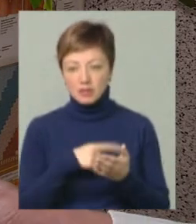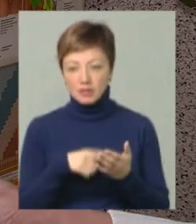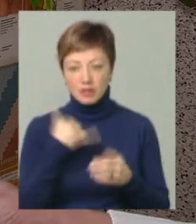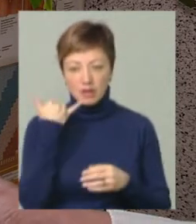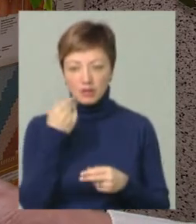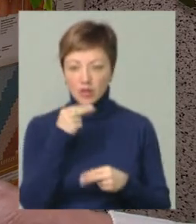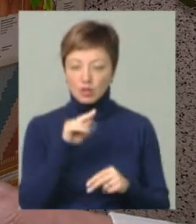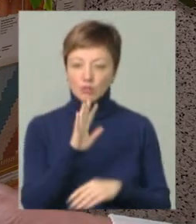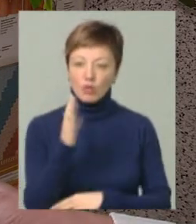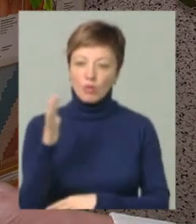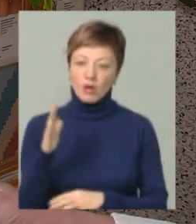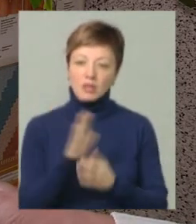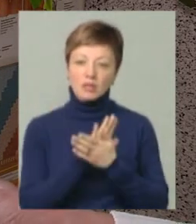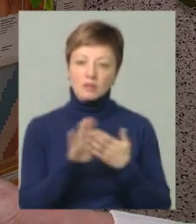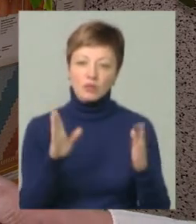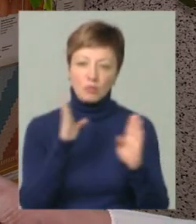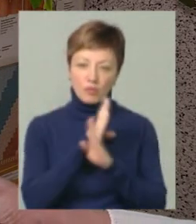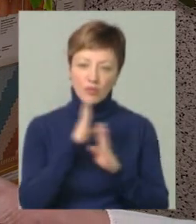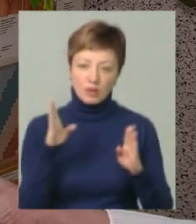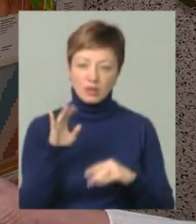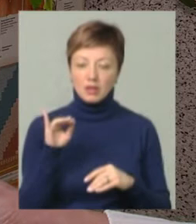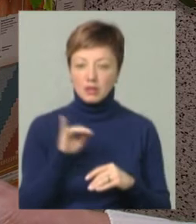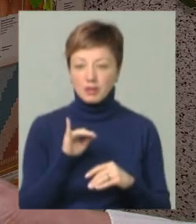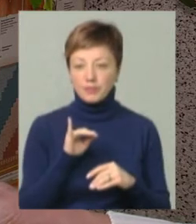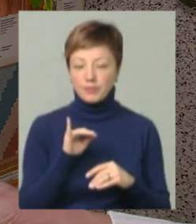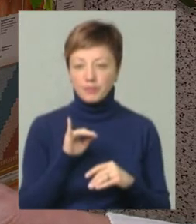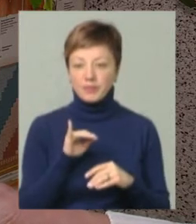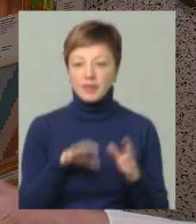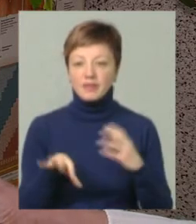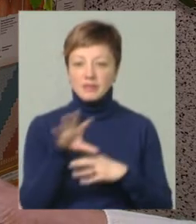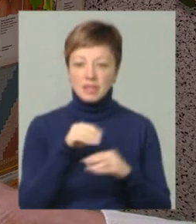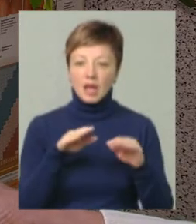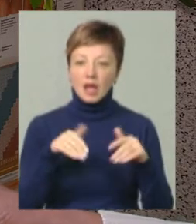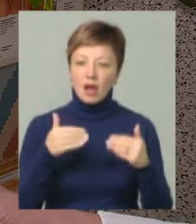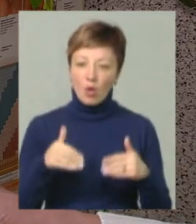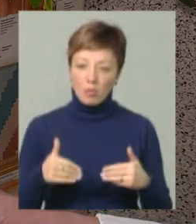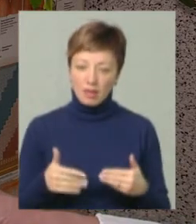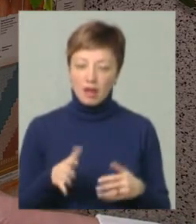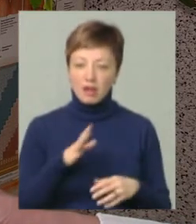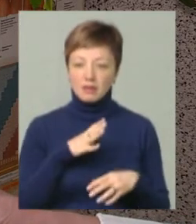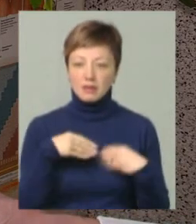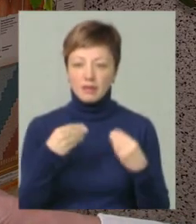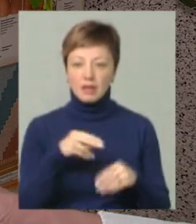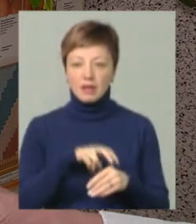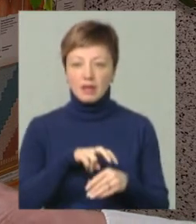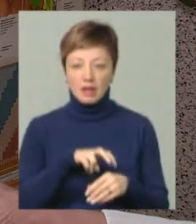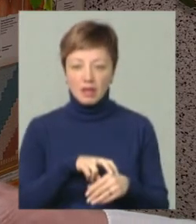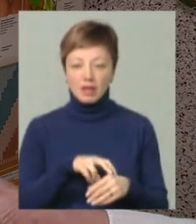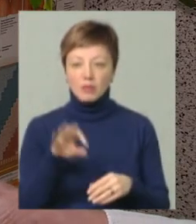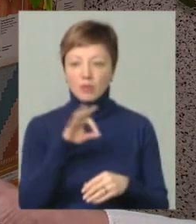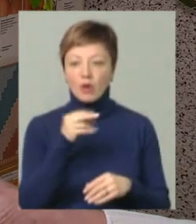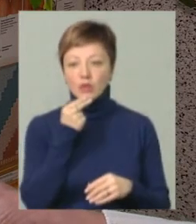а краще прогулятися на свіжому повітрі. І ті всі рекомендації, які їм давали лікарі-ендокринологи